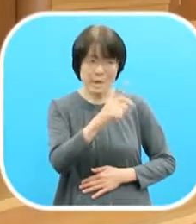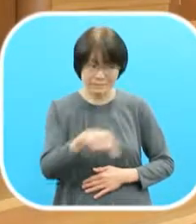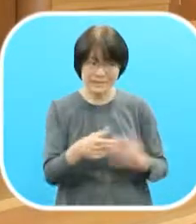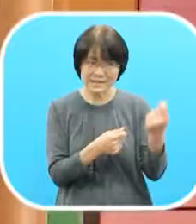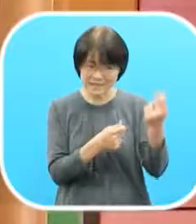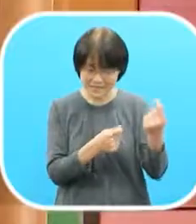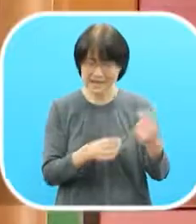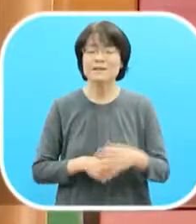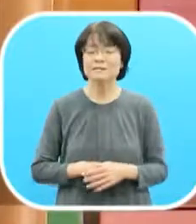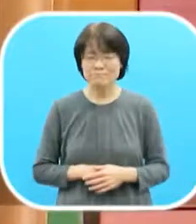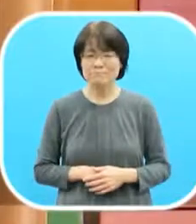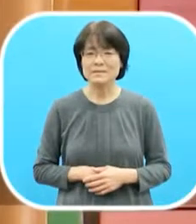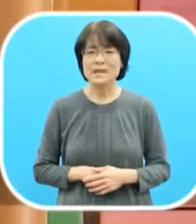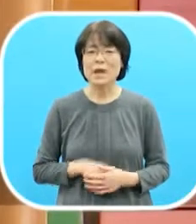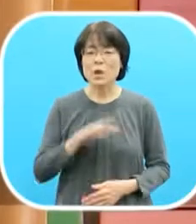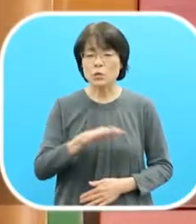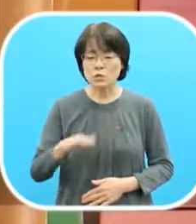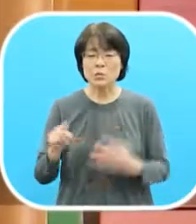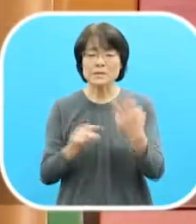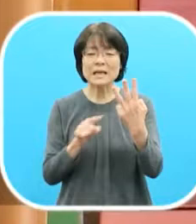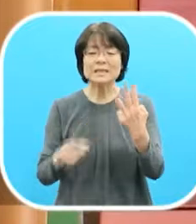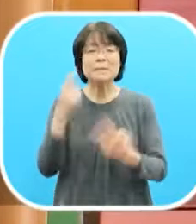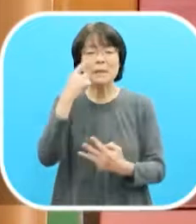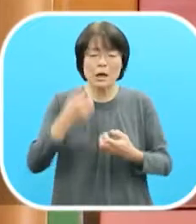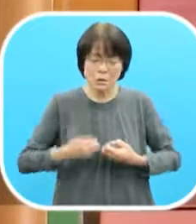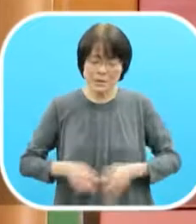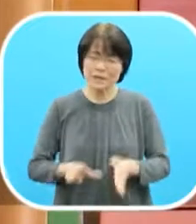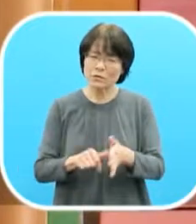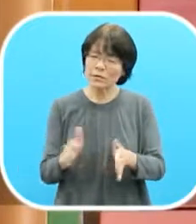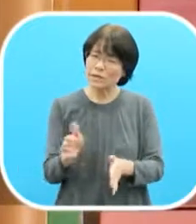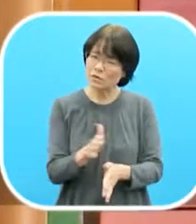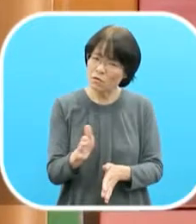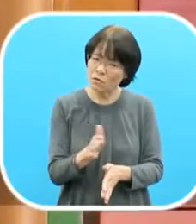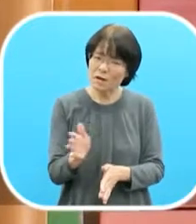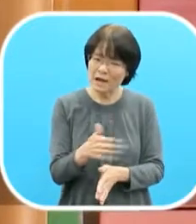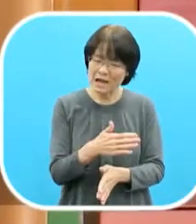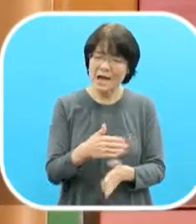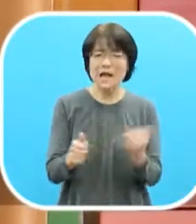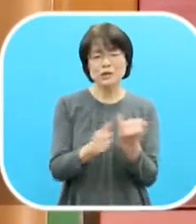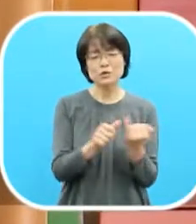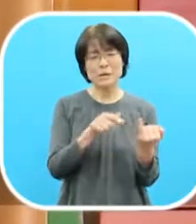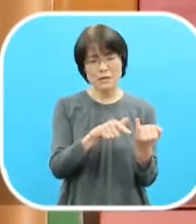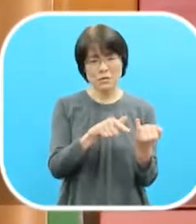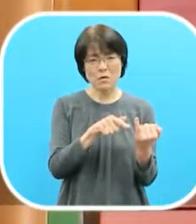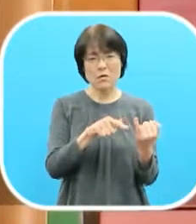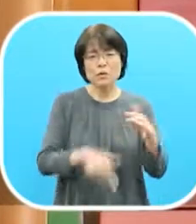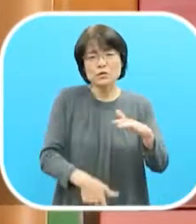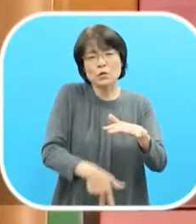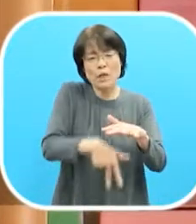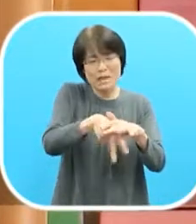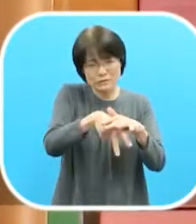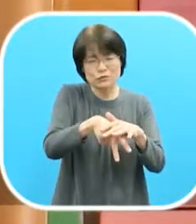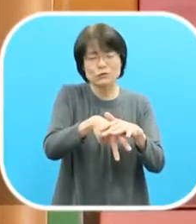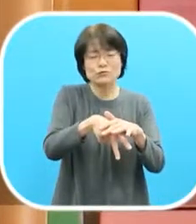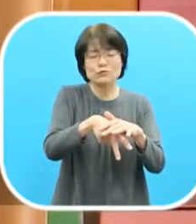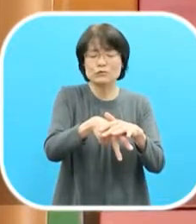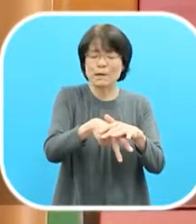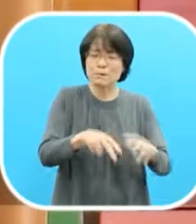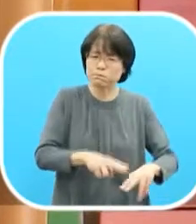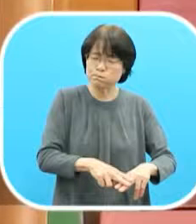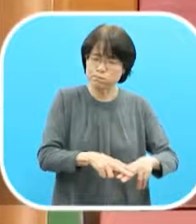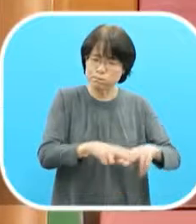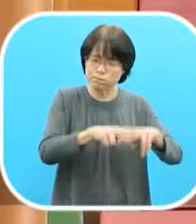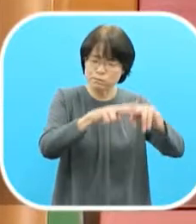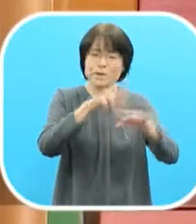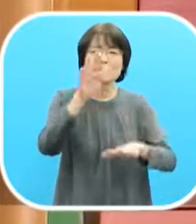なんですね。 3人目が生まれた頃からですね、妻のそのストレスといいますか、あまりにもこう大